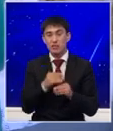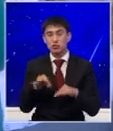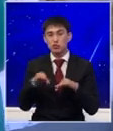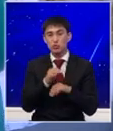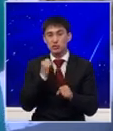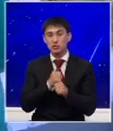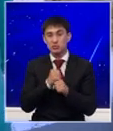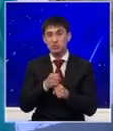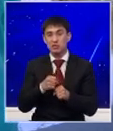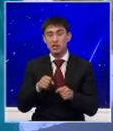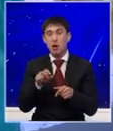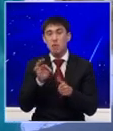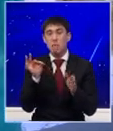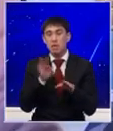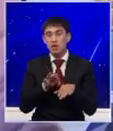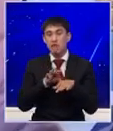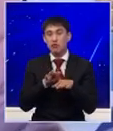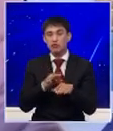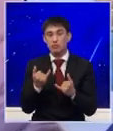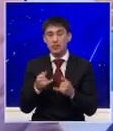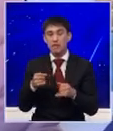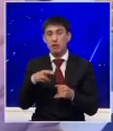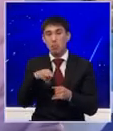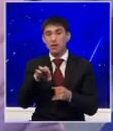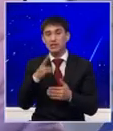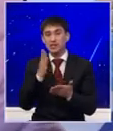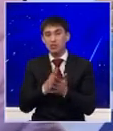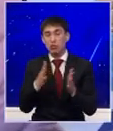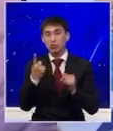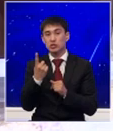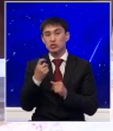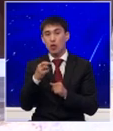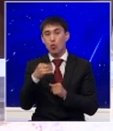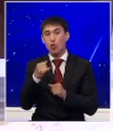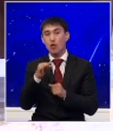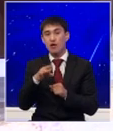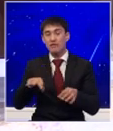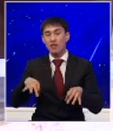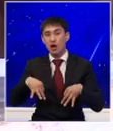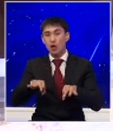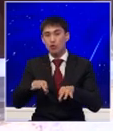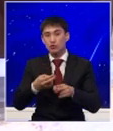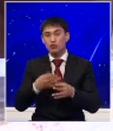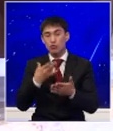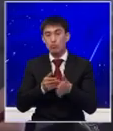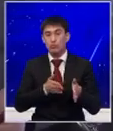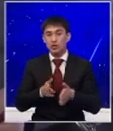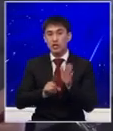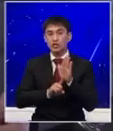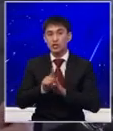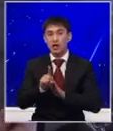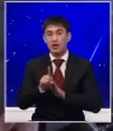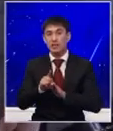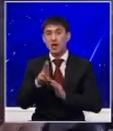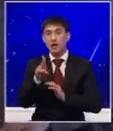супругом занимаются пчеловодством. В их кочевой пасеке насчитывается больше 100 ульев на колесах. Свой путь они начинают с низовьев